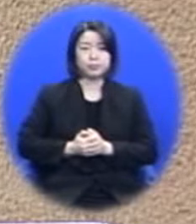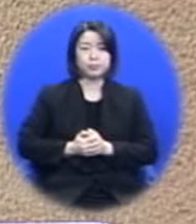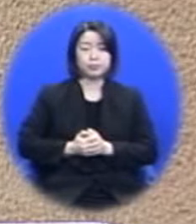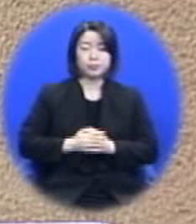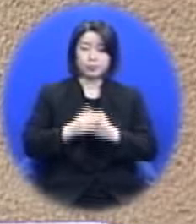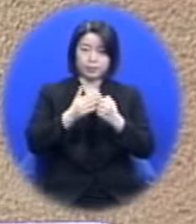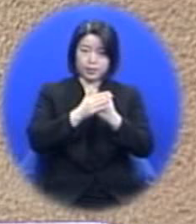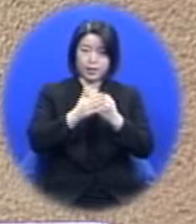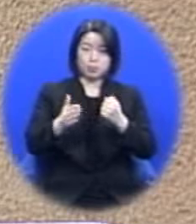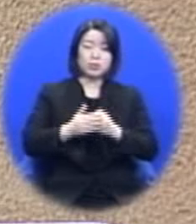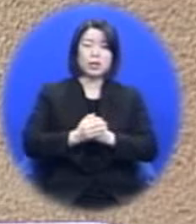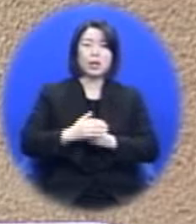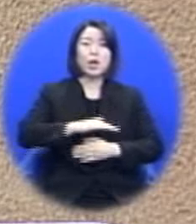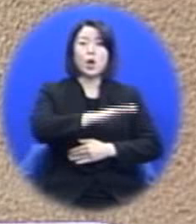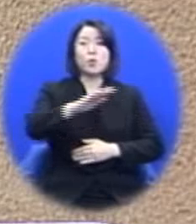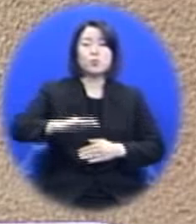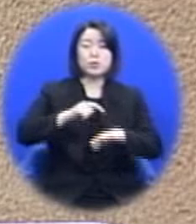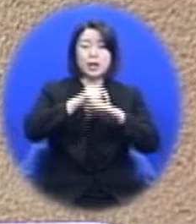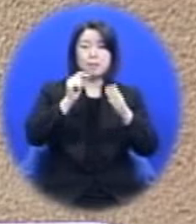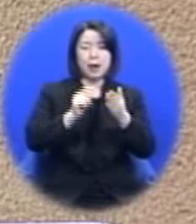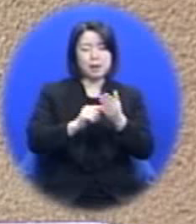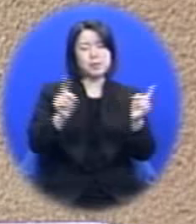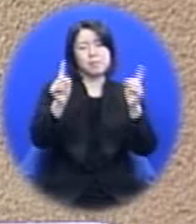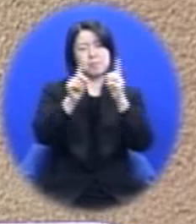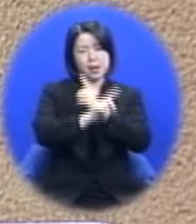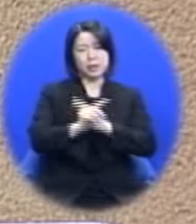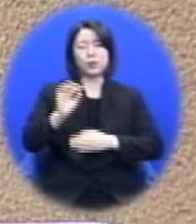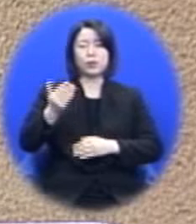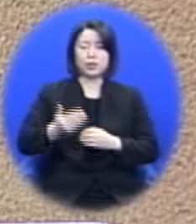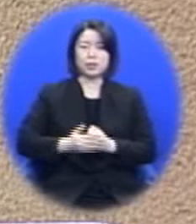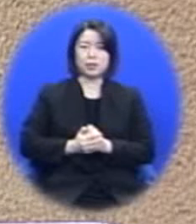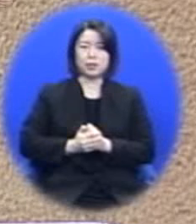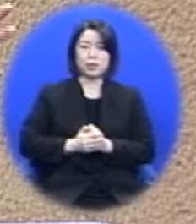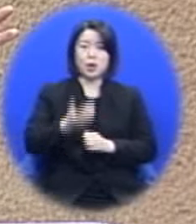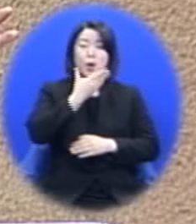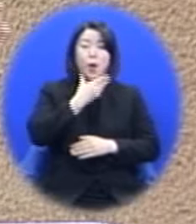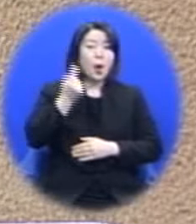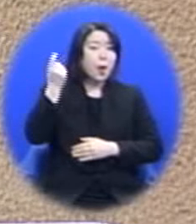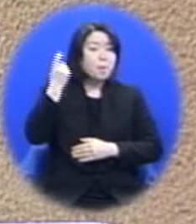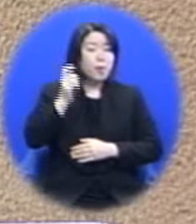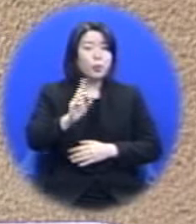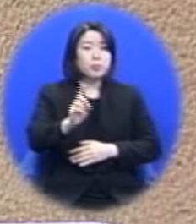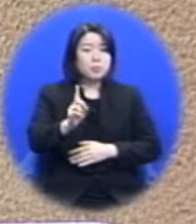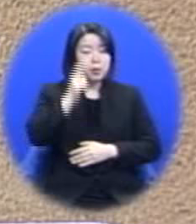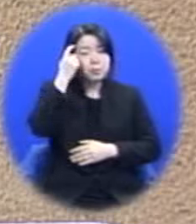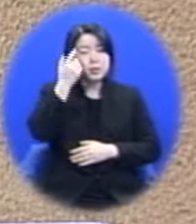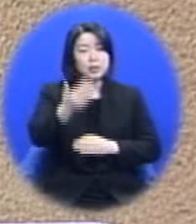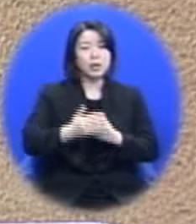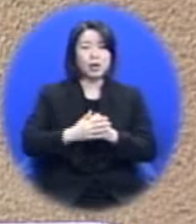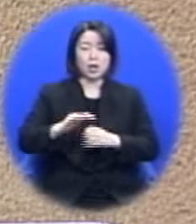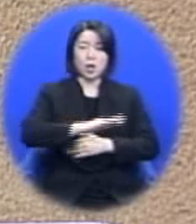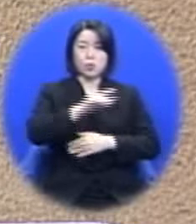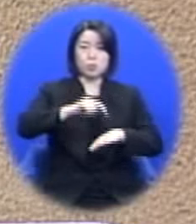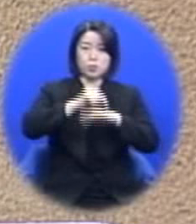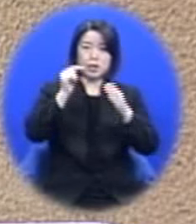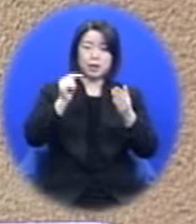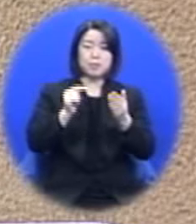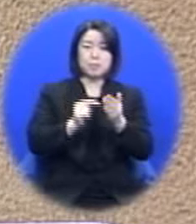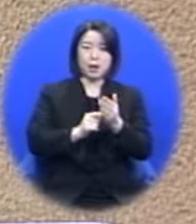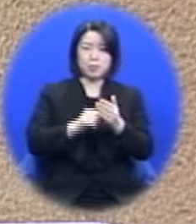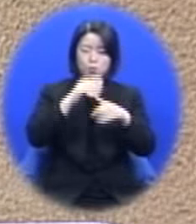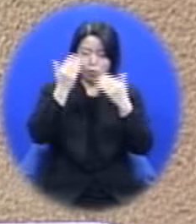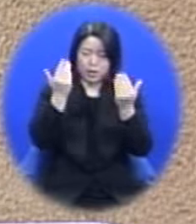그래서 우리의 마음이 바뀌어야 되는 겁니다. 복음이 뭡니까? 복음은 우리의 마음을 완전히 바꾸는